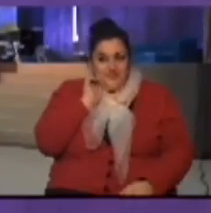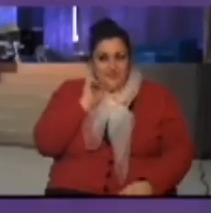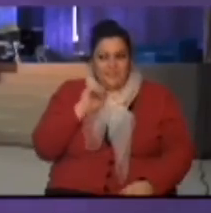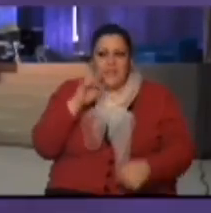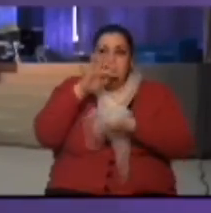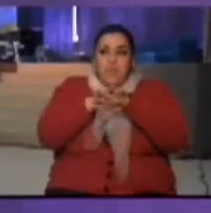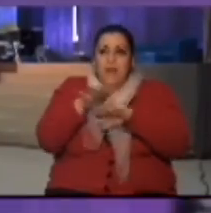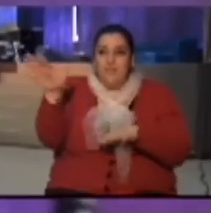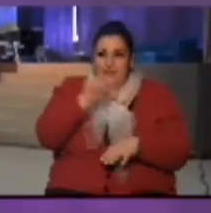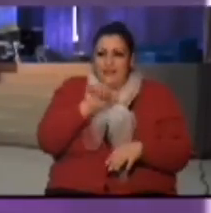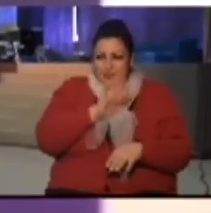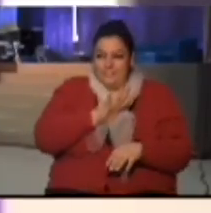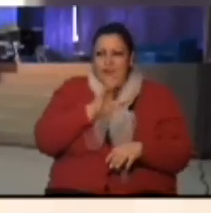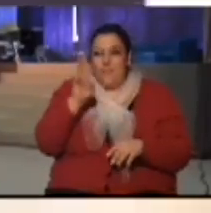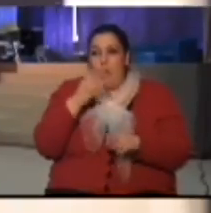շնորհակալություն,